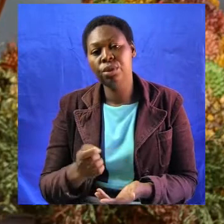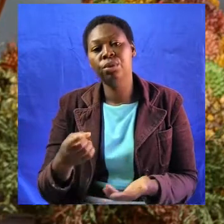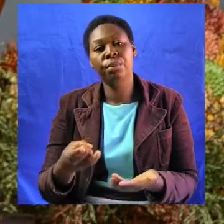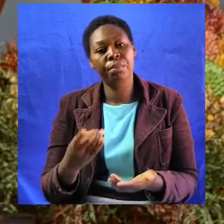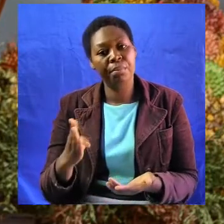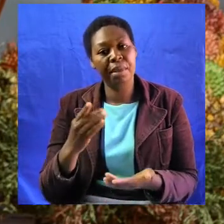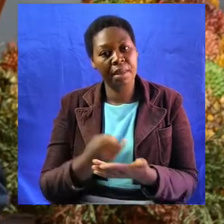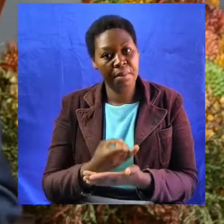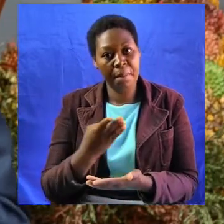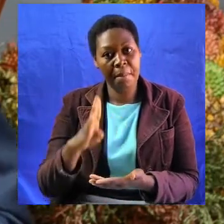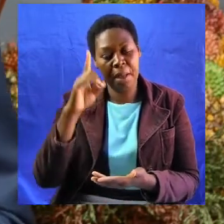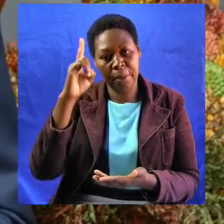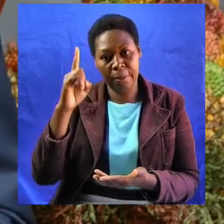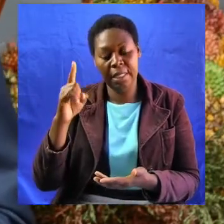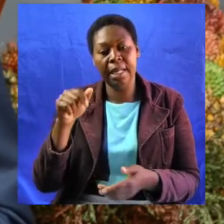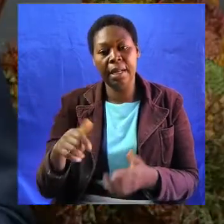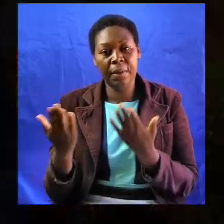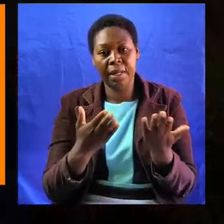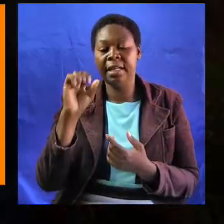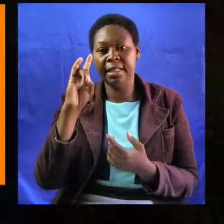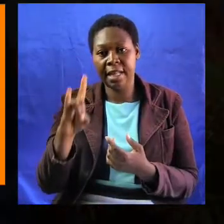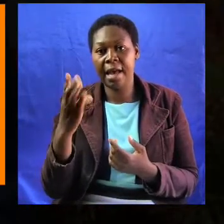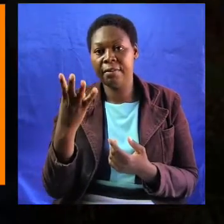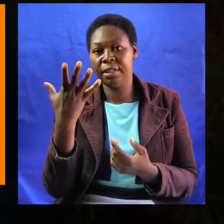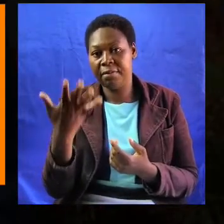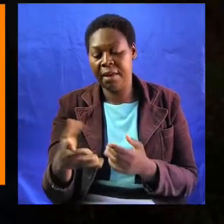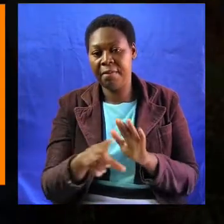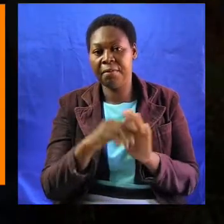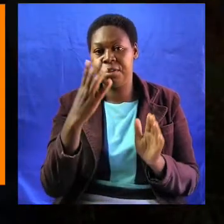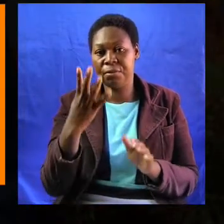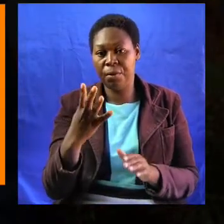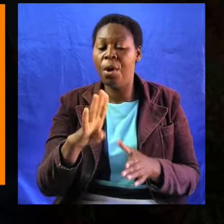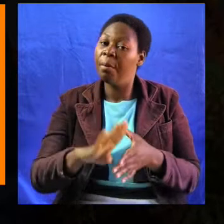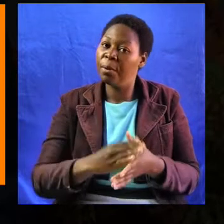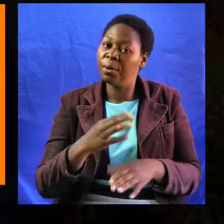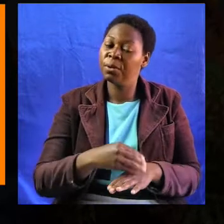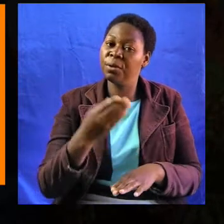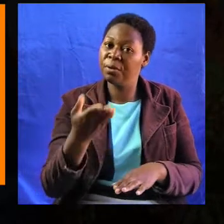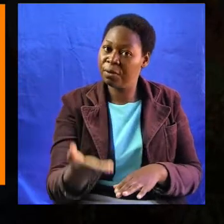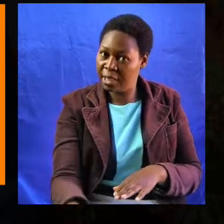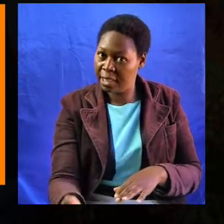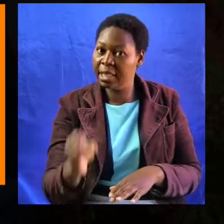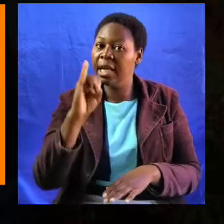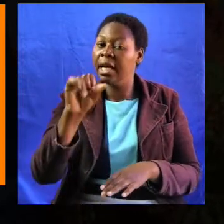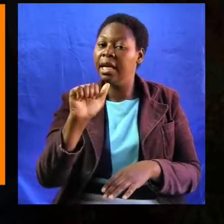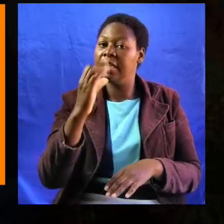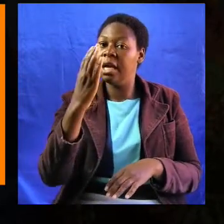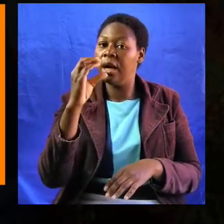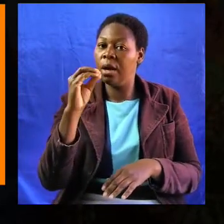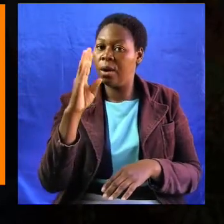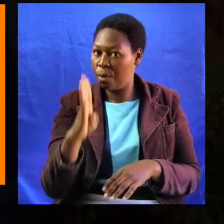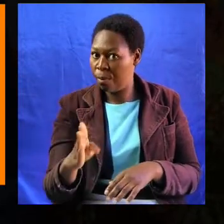Isaiah 45, verse 4. Nokuda kwa Jakobo